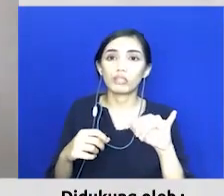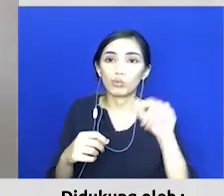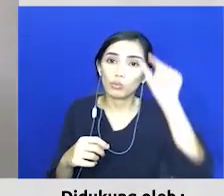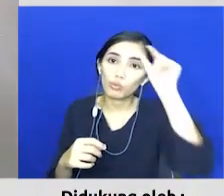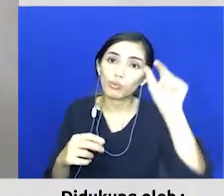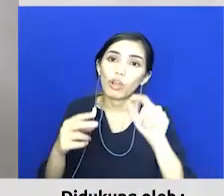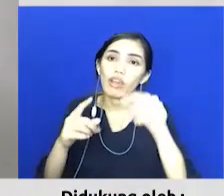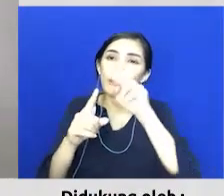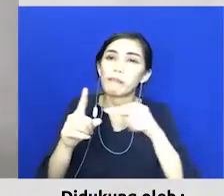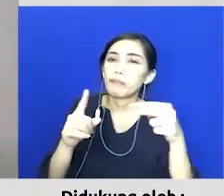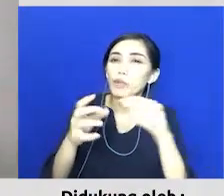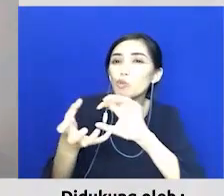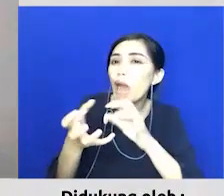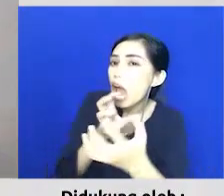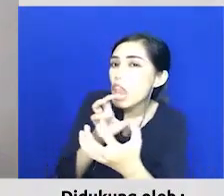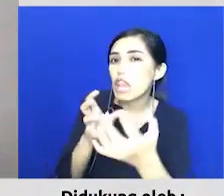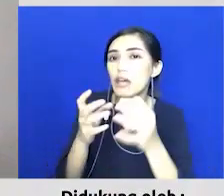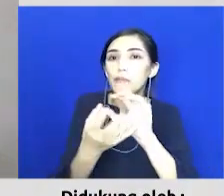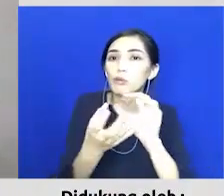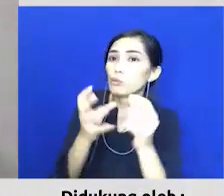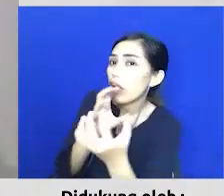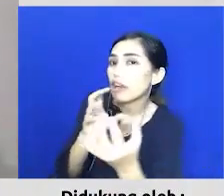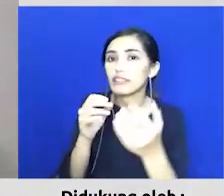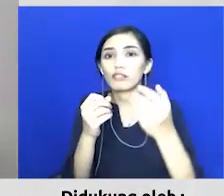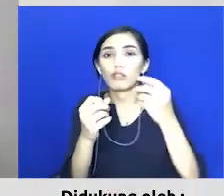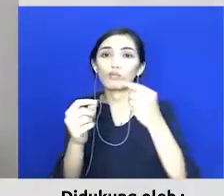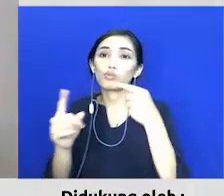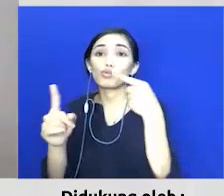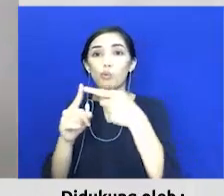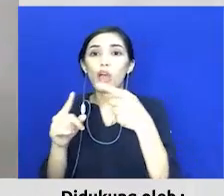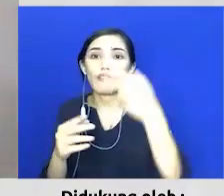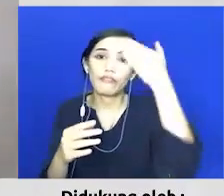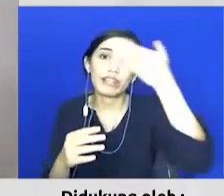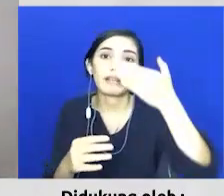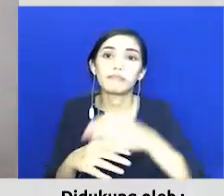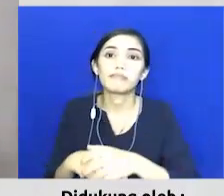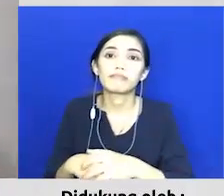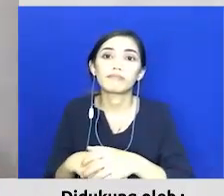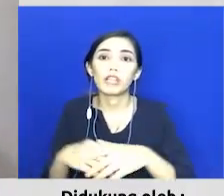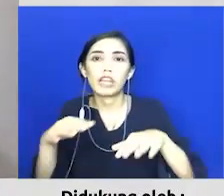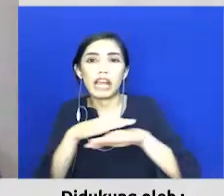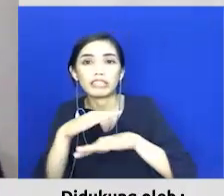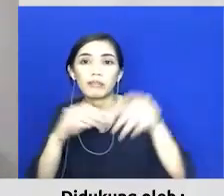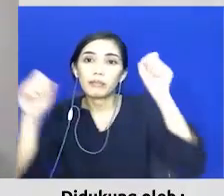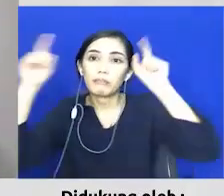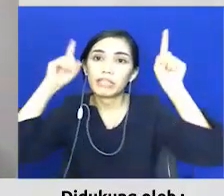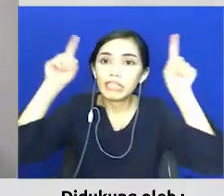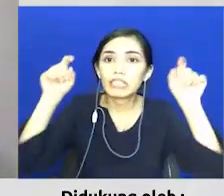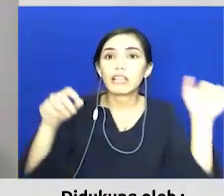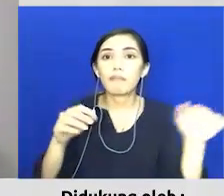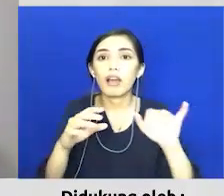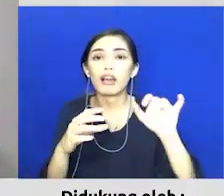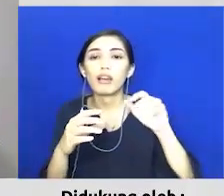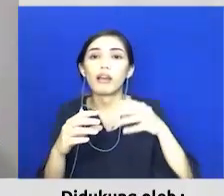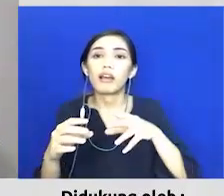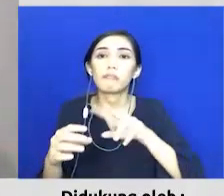fungsinya, maknanya, terus sampai ke industrinya, ke bisnisnya gitu. Nah, sehingga akhirnya sekarang walaupun itu sudah tidak